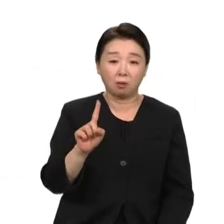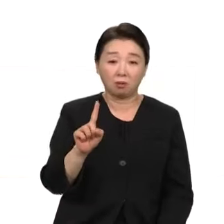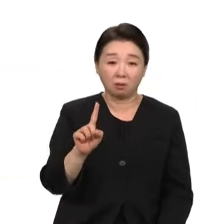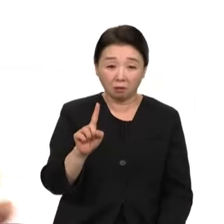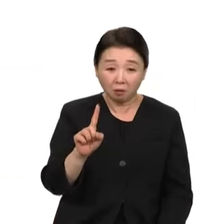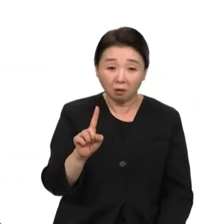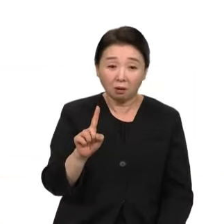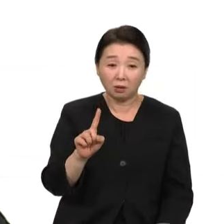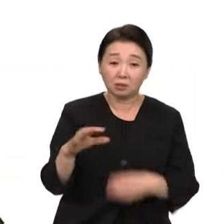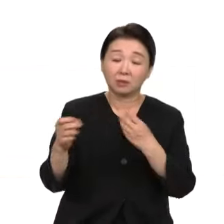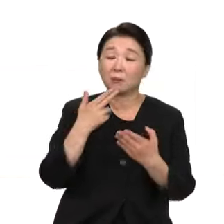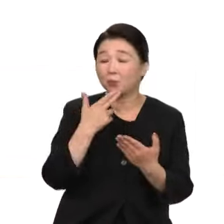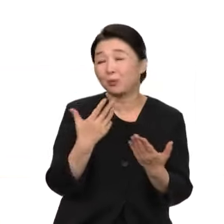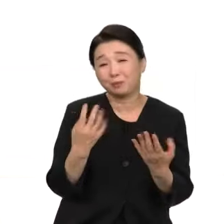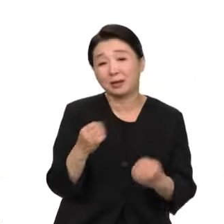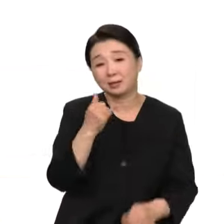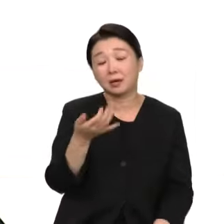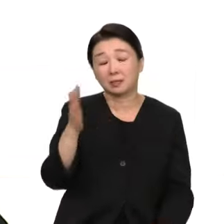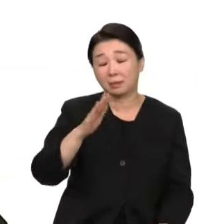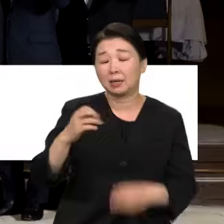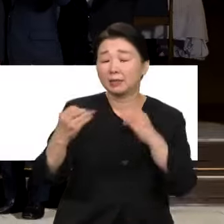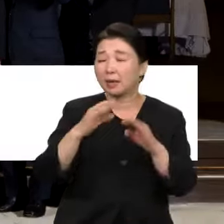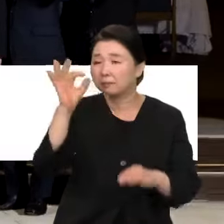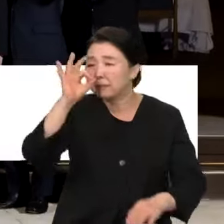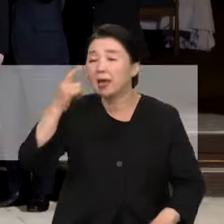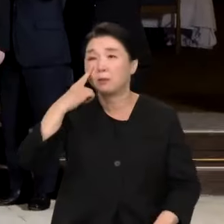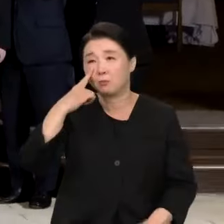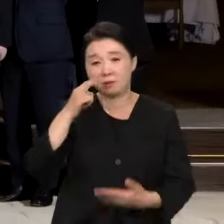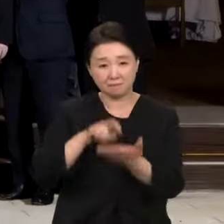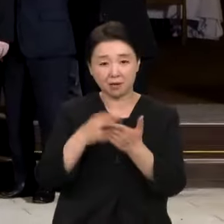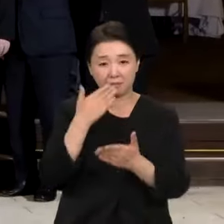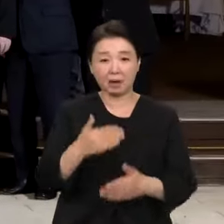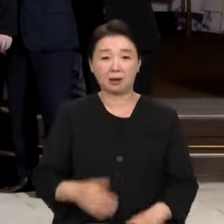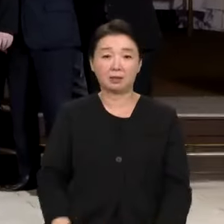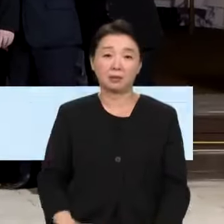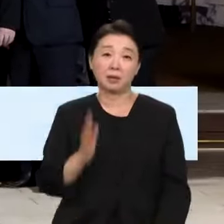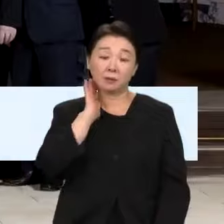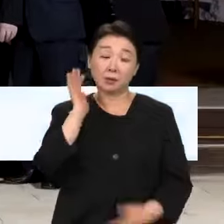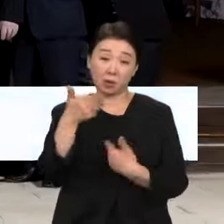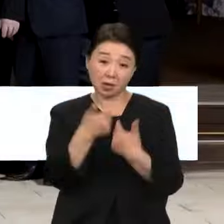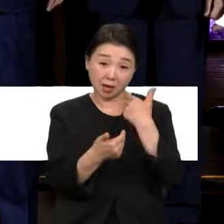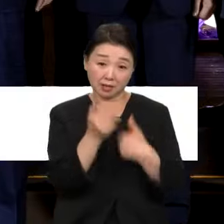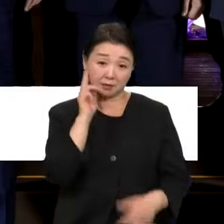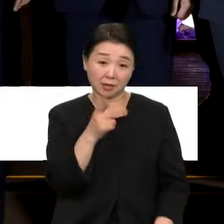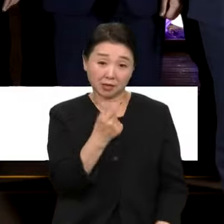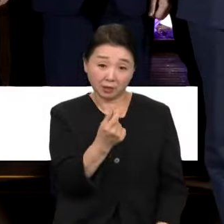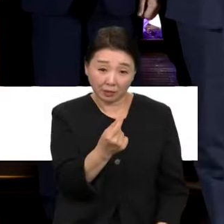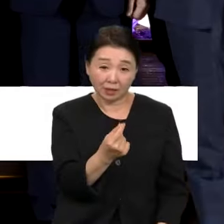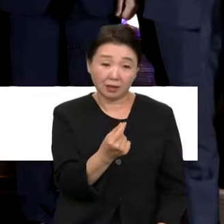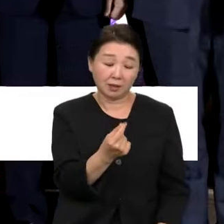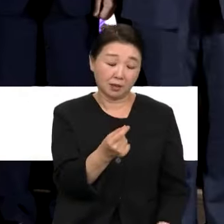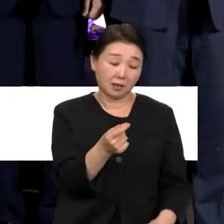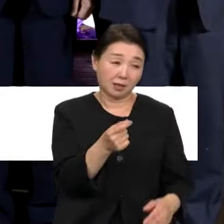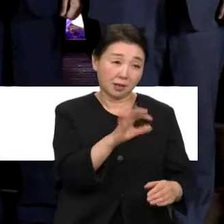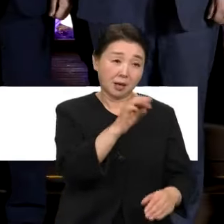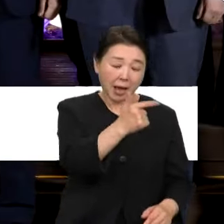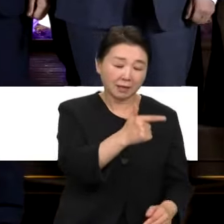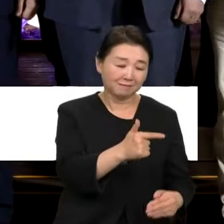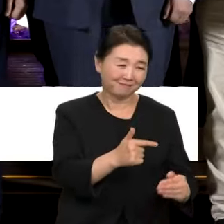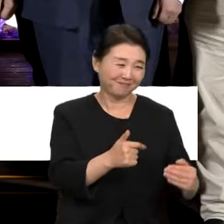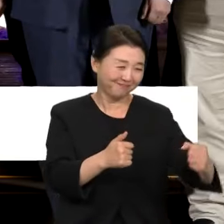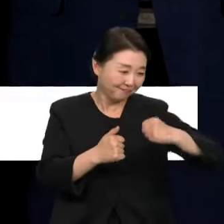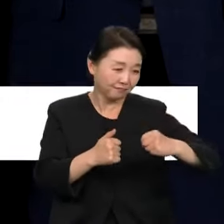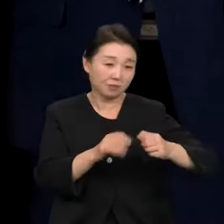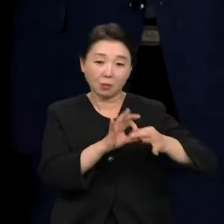문제들도 있죠 지금 현재 그렇지만 답이 어딘가에 있을 겁니다 대통령 실과의 갈등이 이어지면서 한 대표가 세력 확장에 나선 거란 분석이